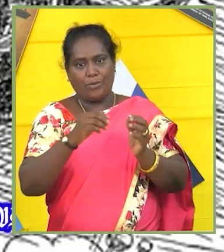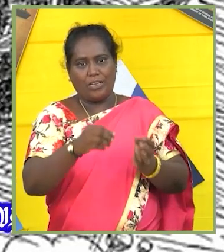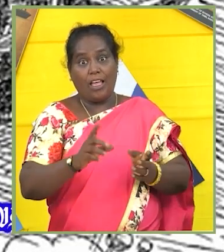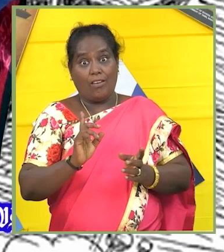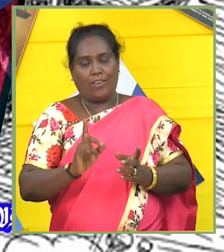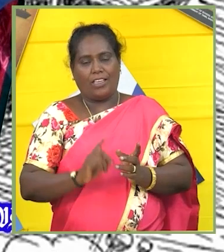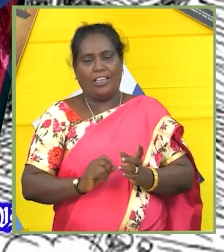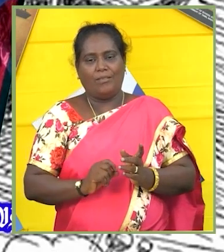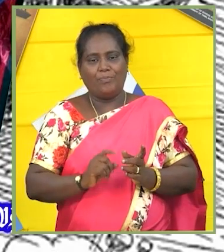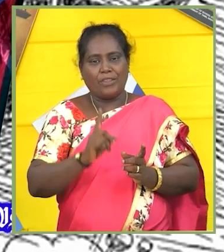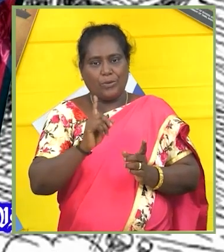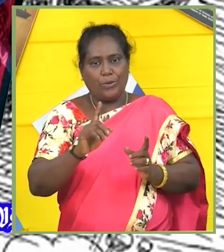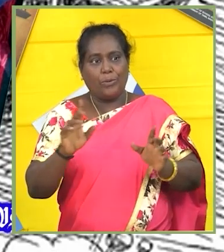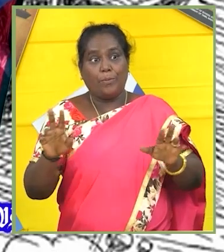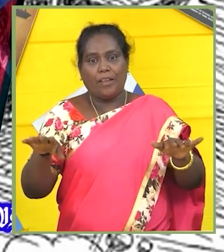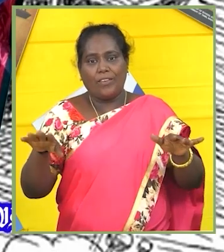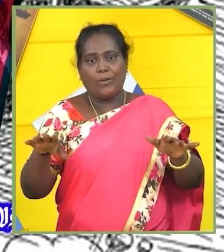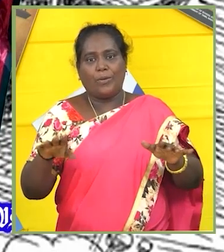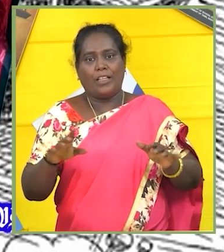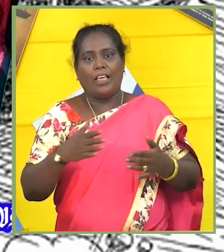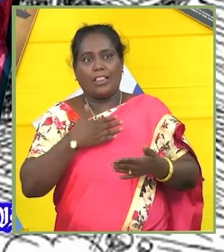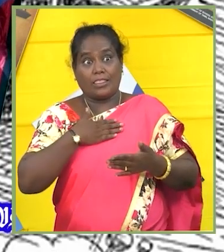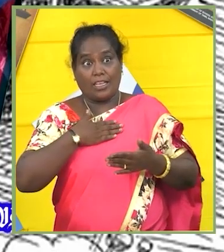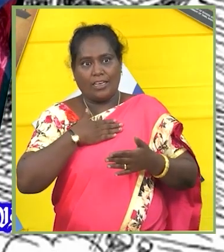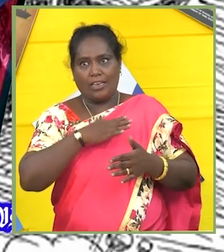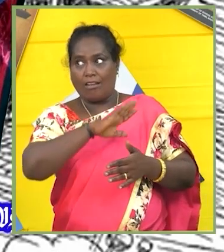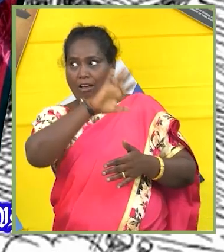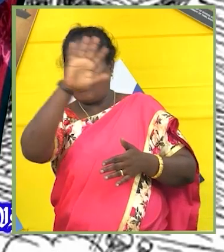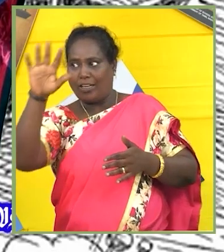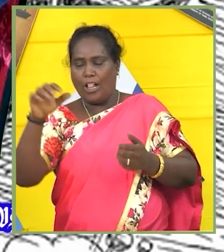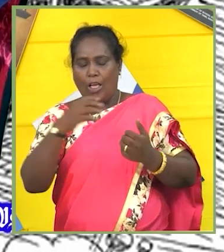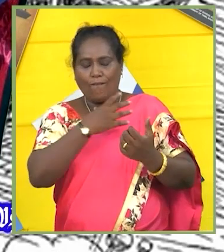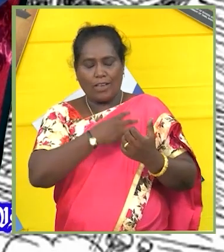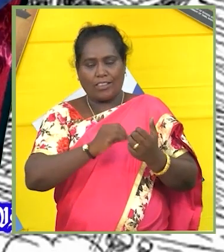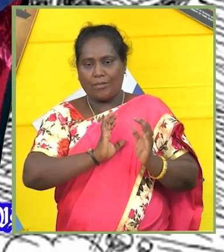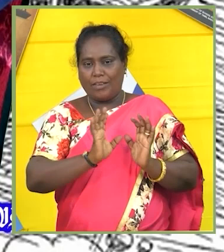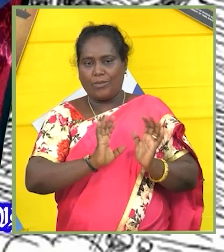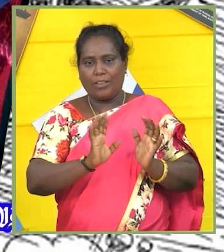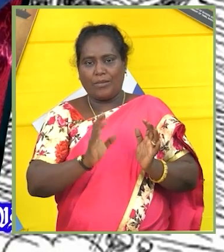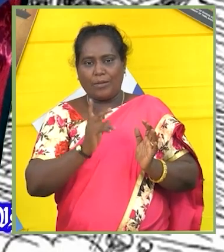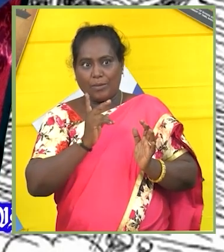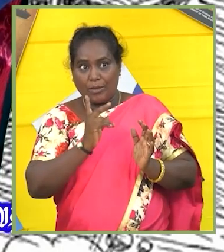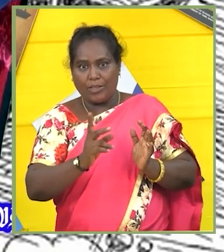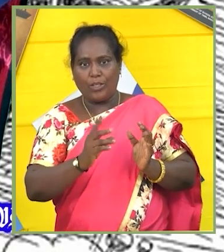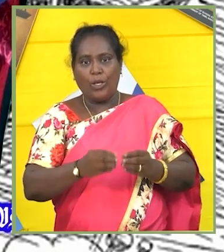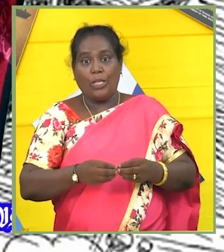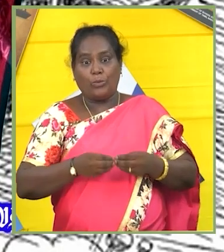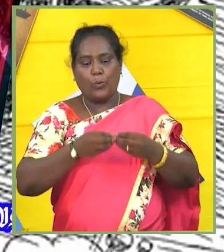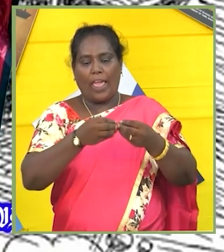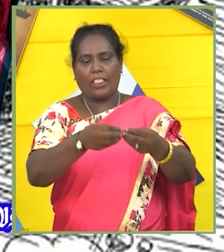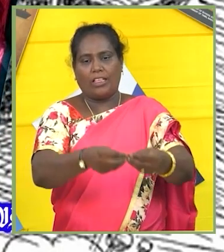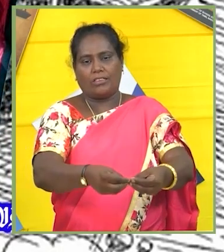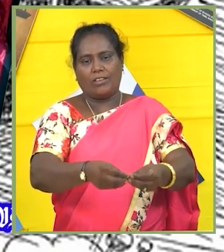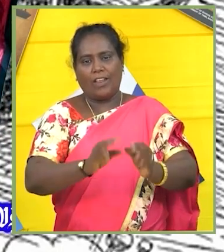மயிலுக்கு போர்த்தினான். அவ்வகையில் ஒரு பறவை கூட தன் நாட்டில் துன்பப்படக்கூடாது என்பதை உணர்ந்து அதன் துயர்